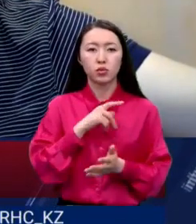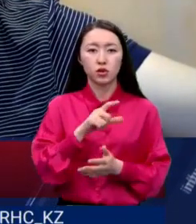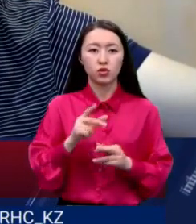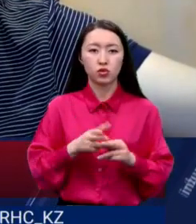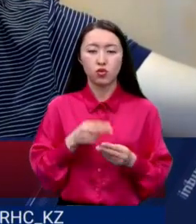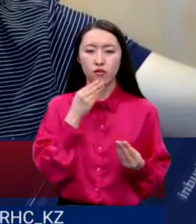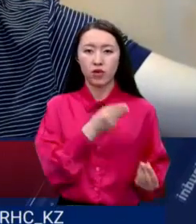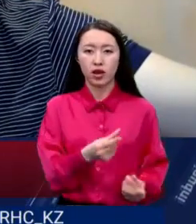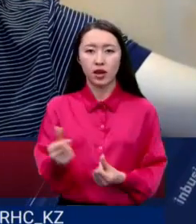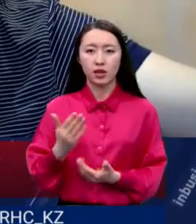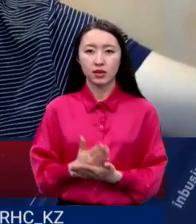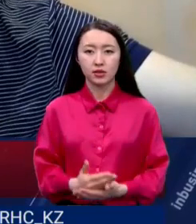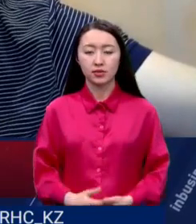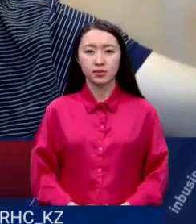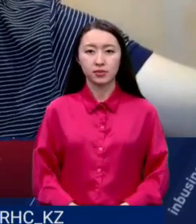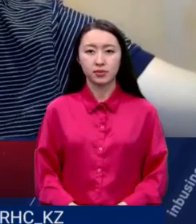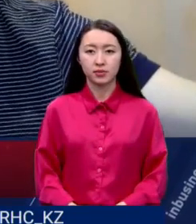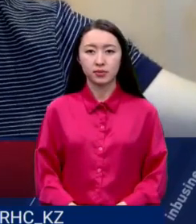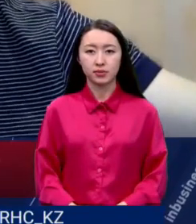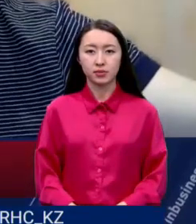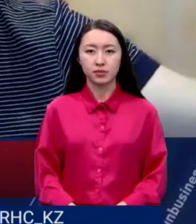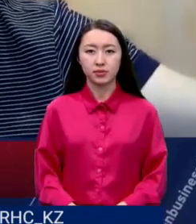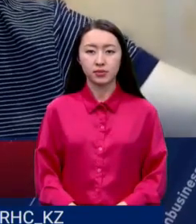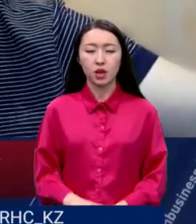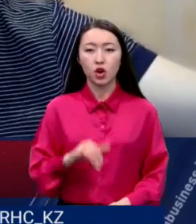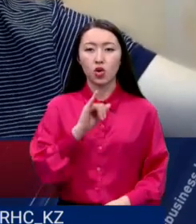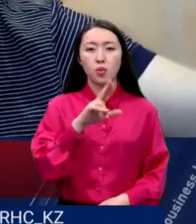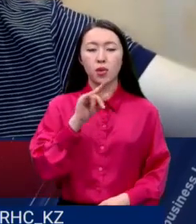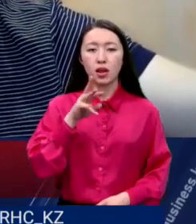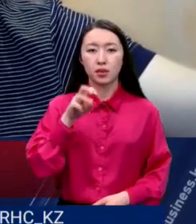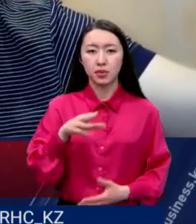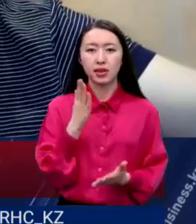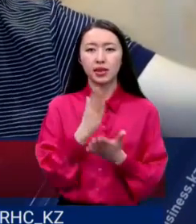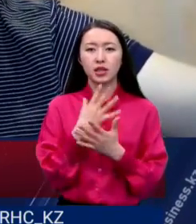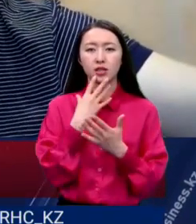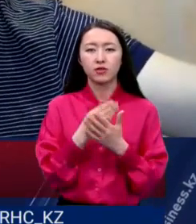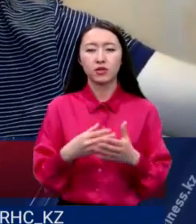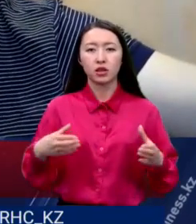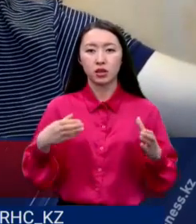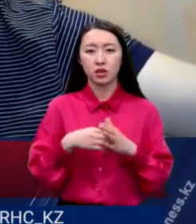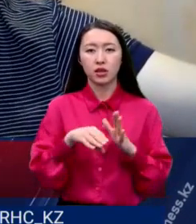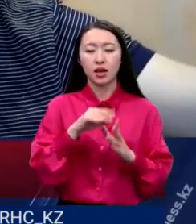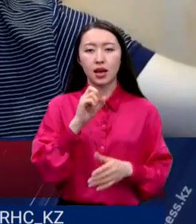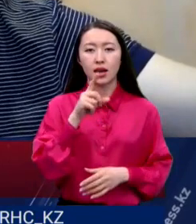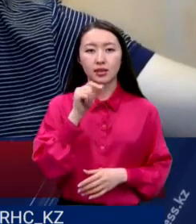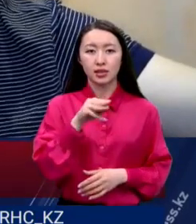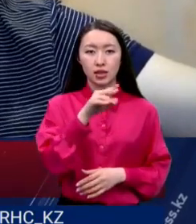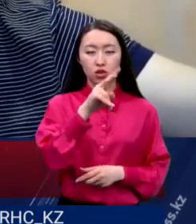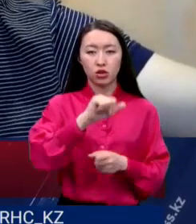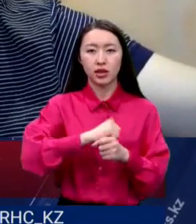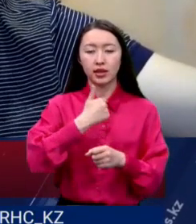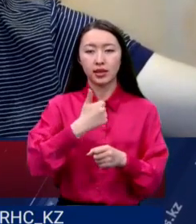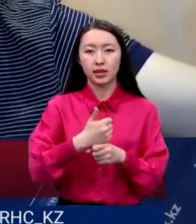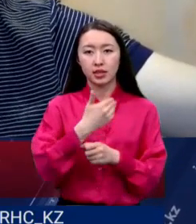рычаги влияния? Ну, смотрите, у парламента, конечно же, есть парламентская трибуна. У Азата Перуашева, как лидера